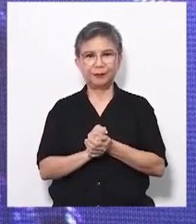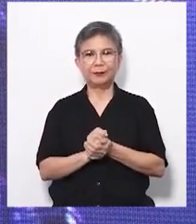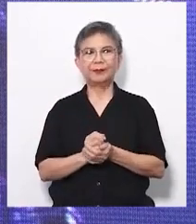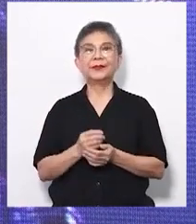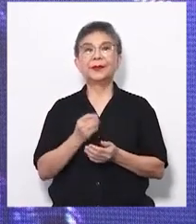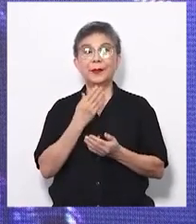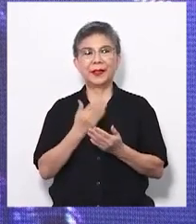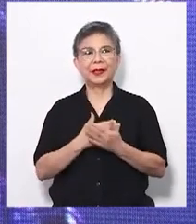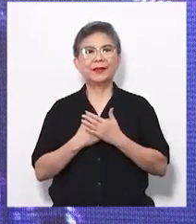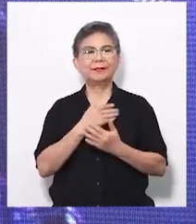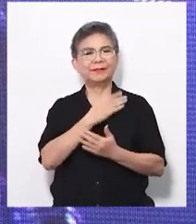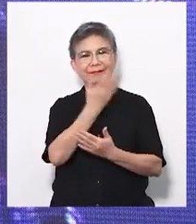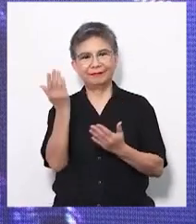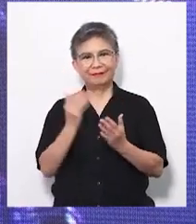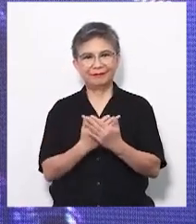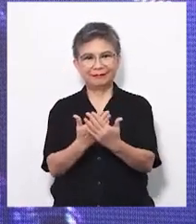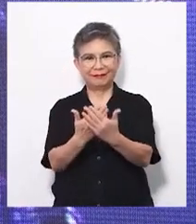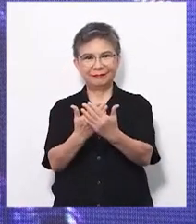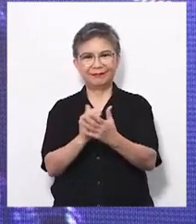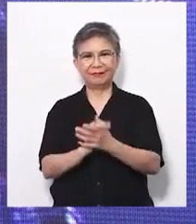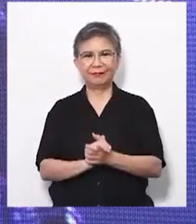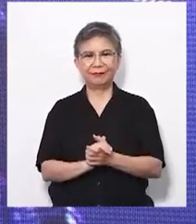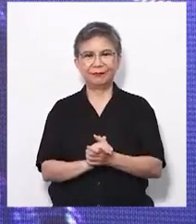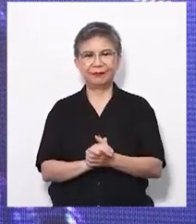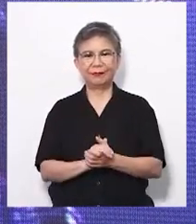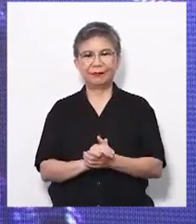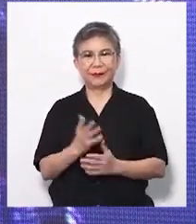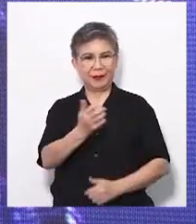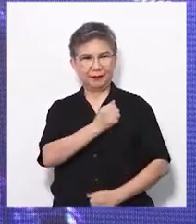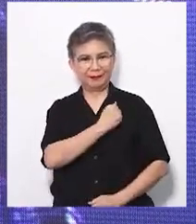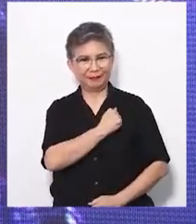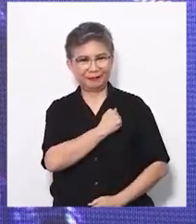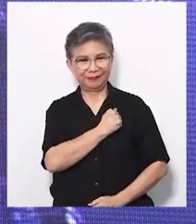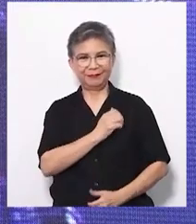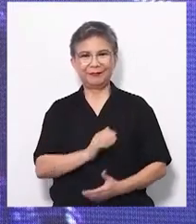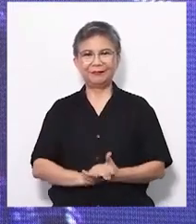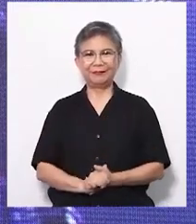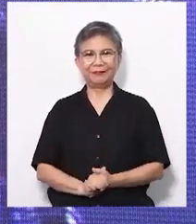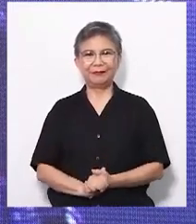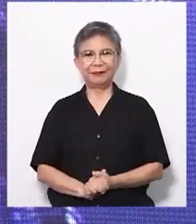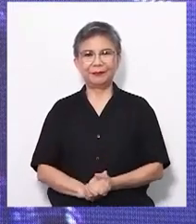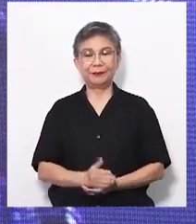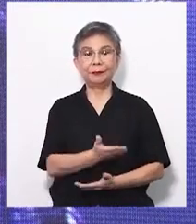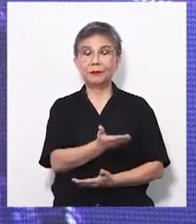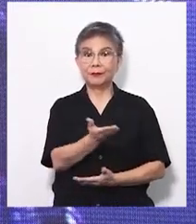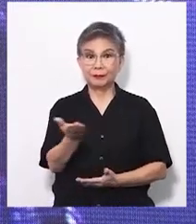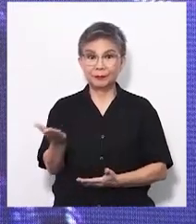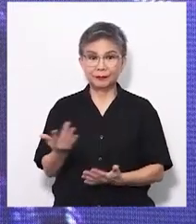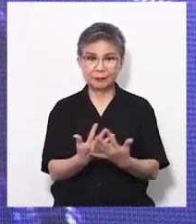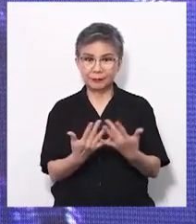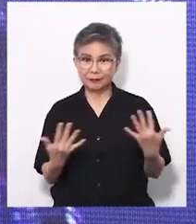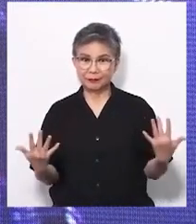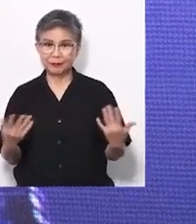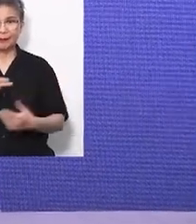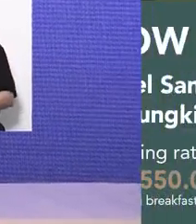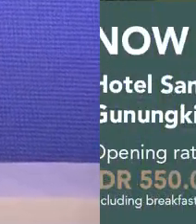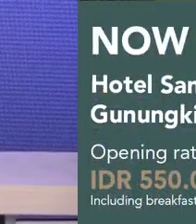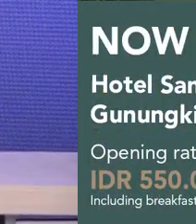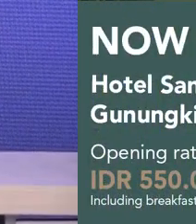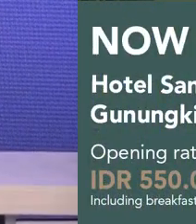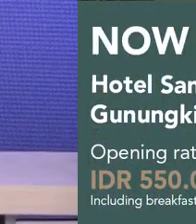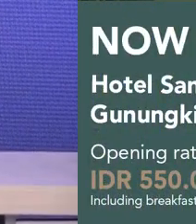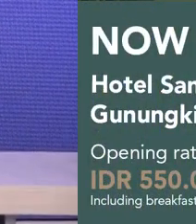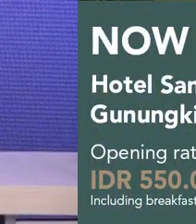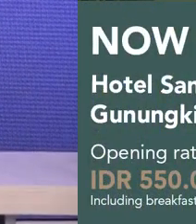Swastiastu namo buddhaya salam kebajikan salam presi Kepada seluruh masyarakat Indonesia